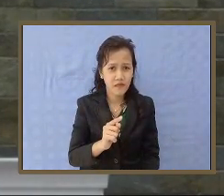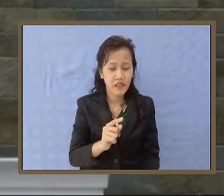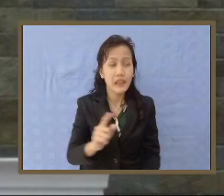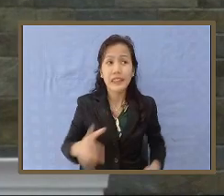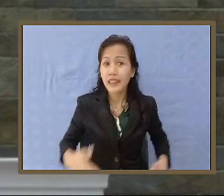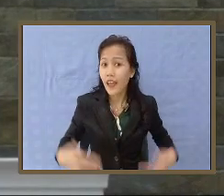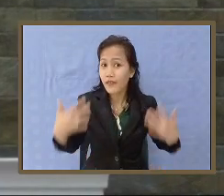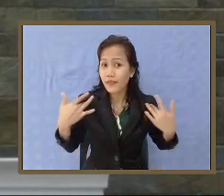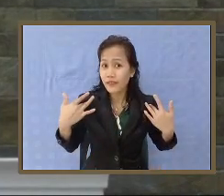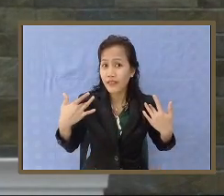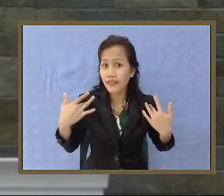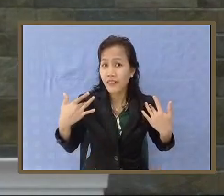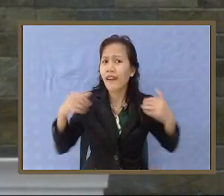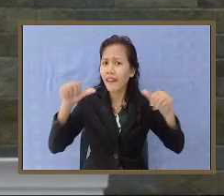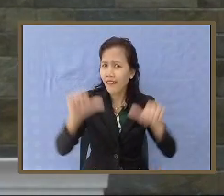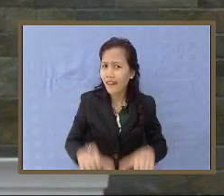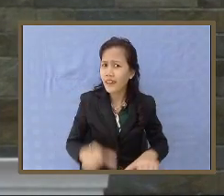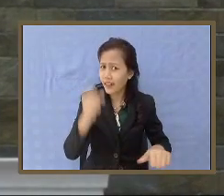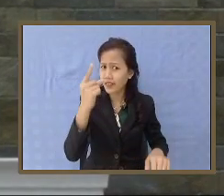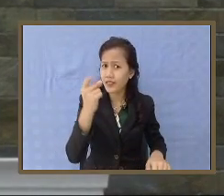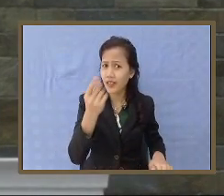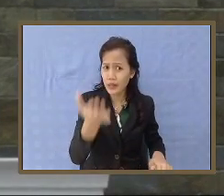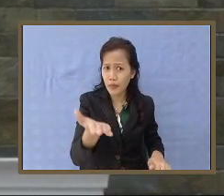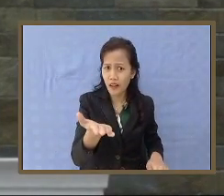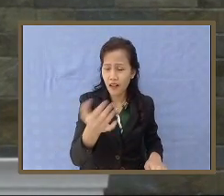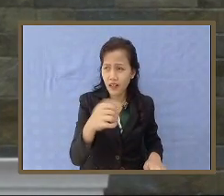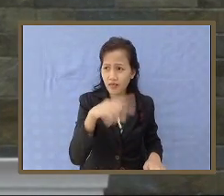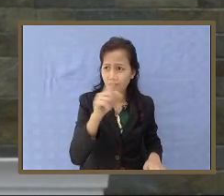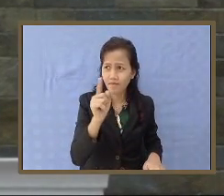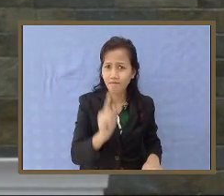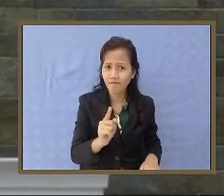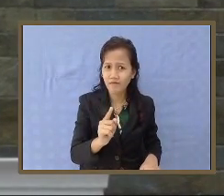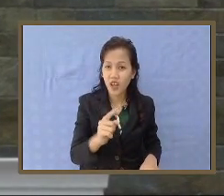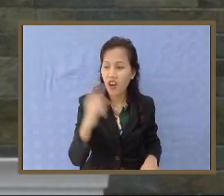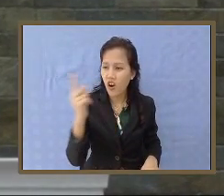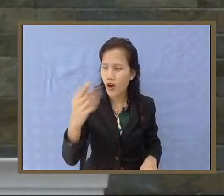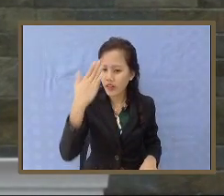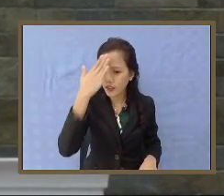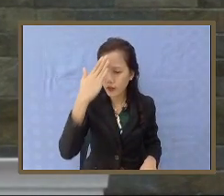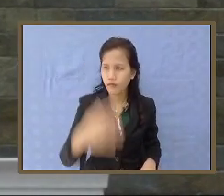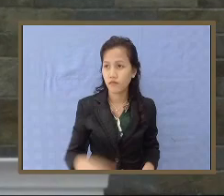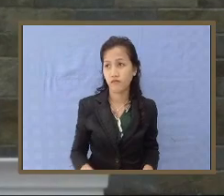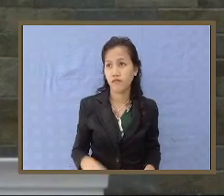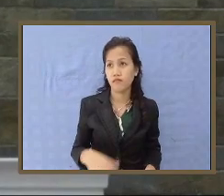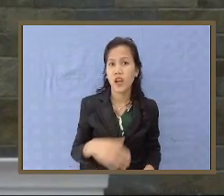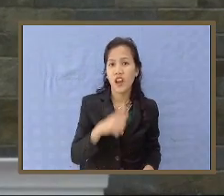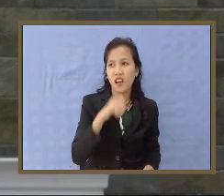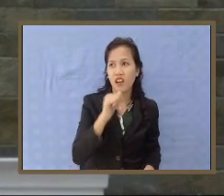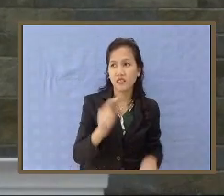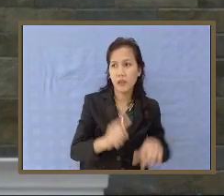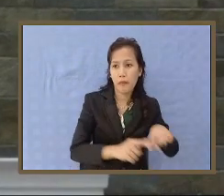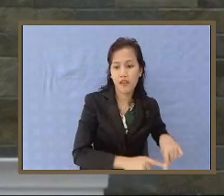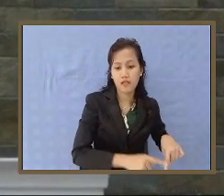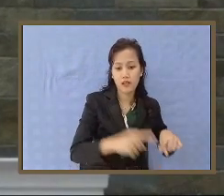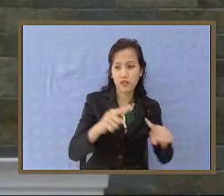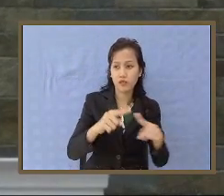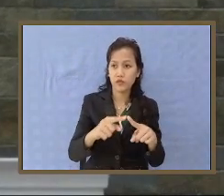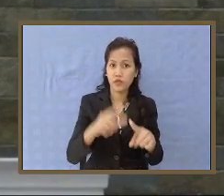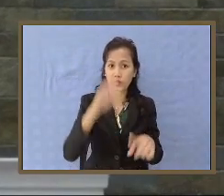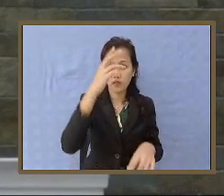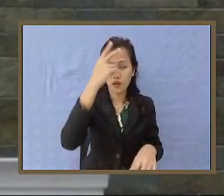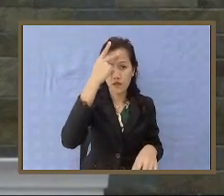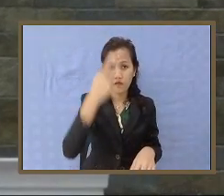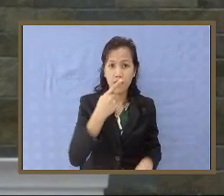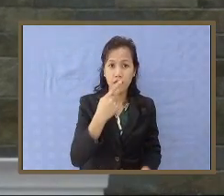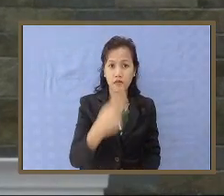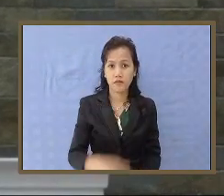see, ang alam lang nila sa buhay ay maging dependent po sila sa mga magulang. Pero they don't understand life,